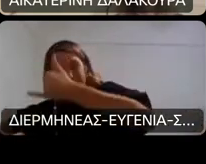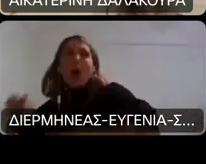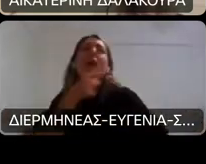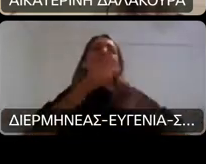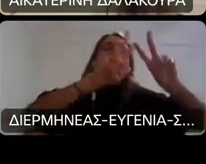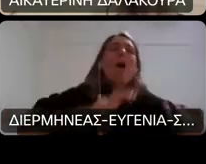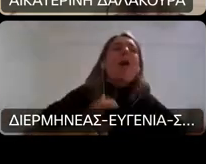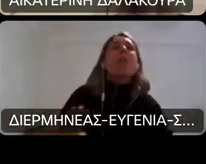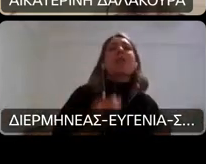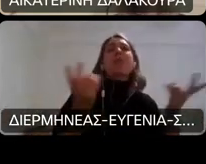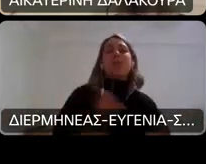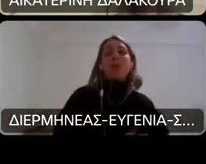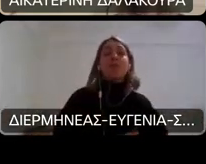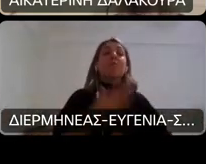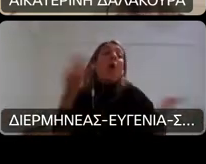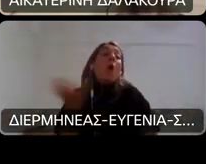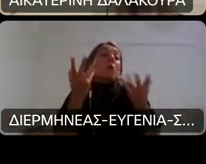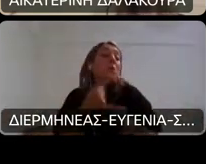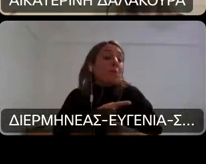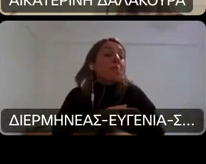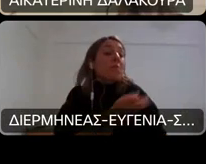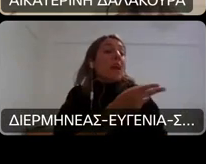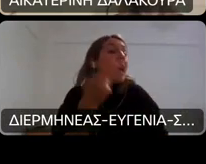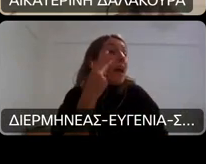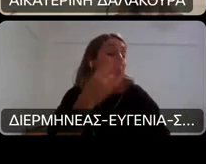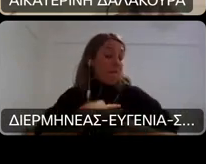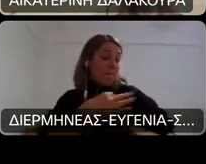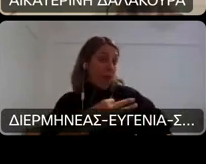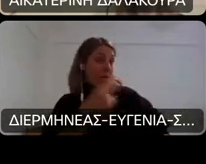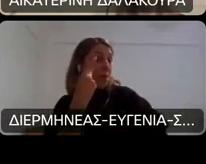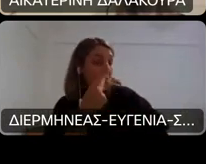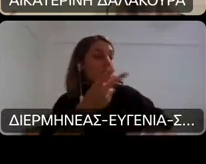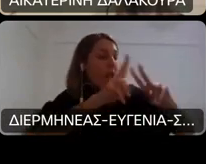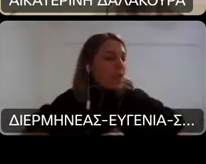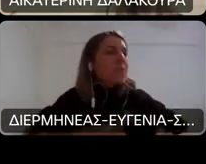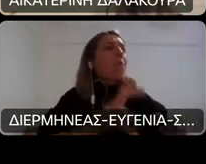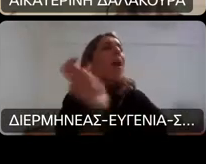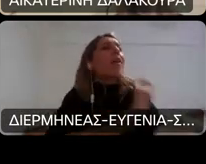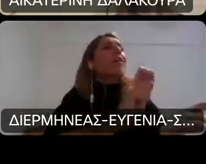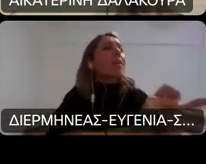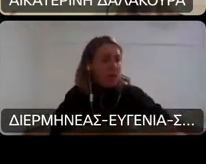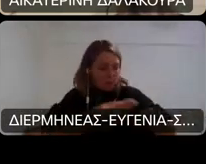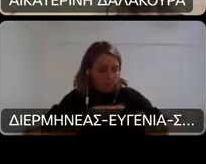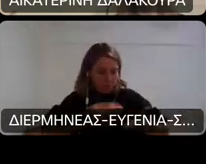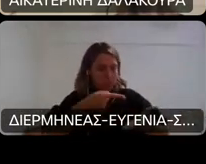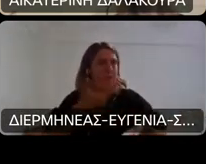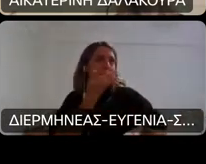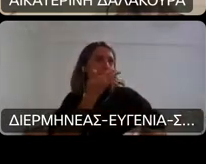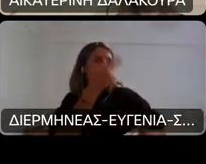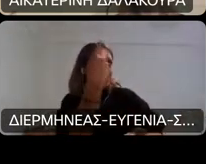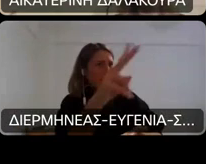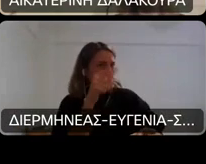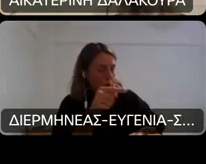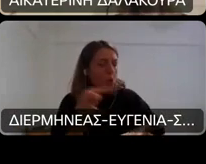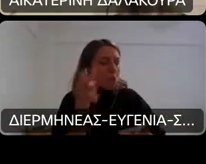όσοι ελέγξαμε αυτά τα θέματα μέλη ΔΕΠ. Επομένως, παίρνουμε γραπτά κείμενα στα χέρια μας των φοιτητών και των φοιτητριών